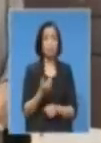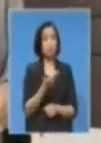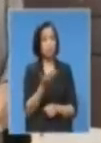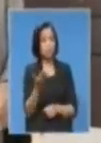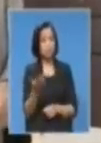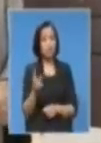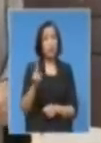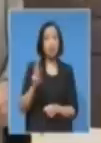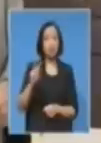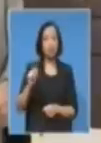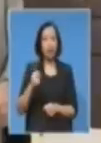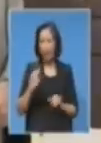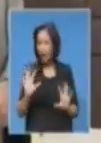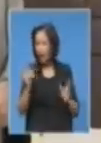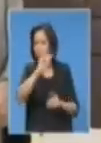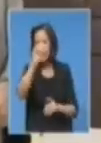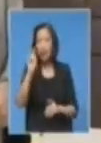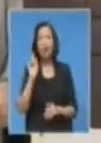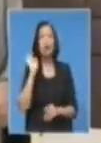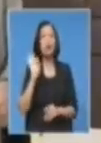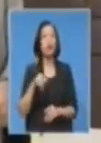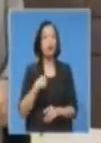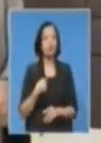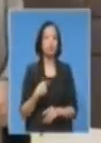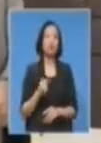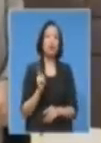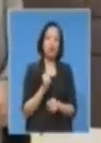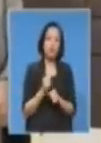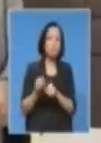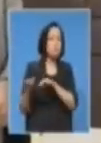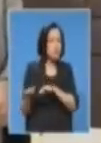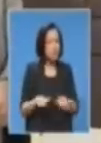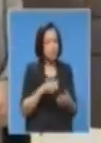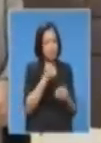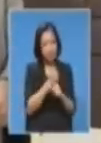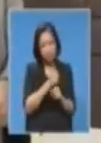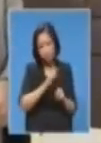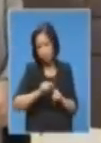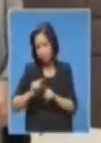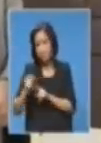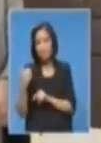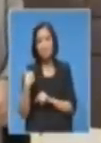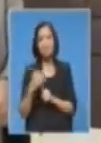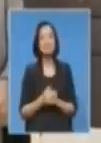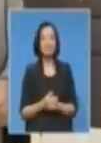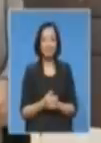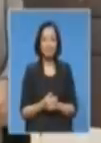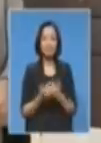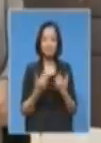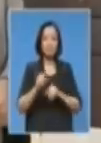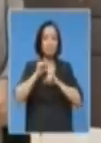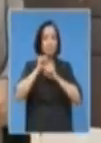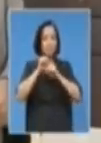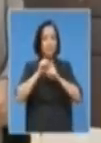เอ๊ะท่านรัฐมนตรีหายไปทำอะไรอยู่ความจริงที่ช่วงเวลาที่ผ่านมาเตรียมการพวกนี้ท่านเลยนะวันนี้สามารถประกาศ